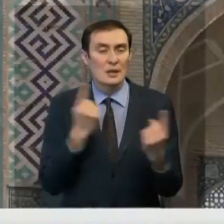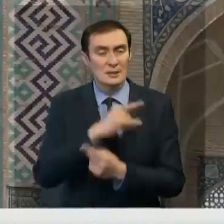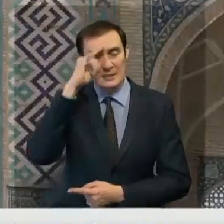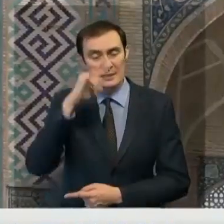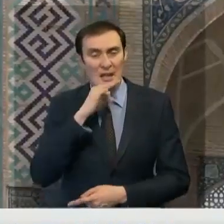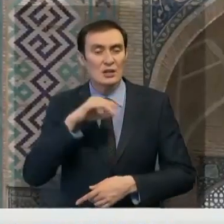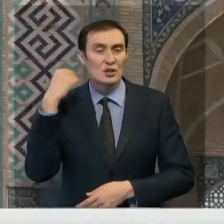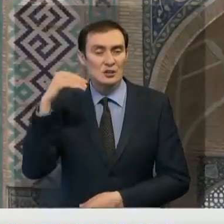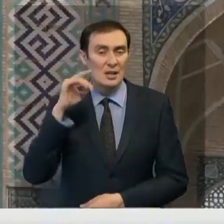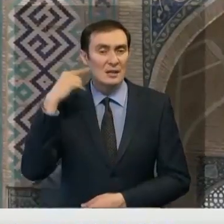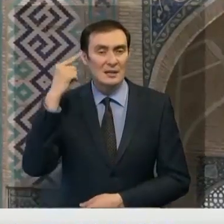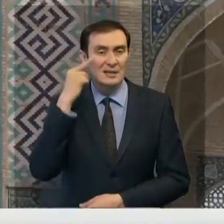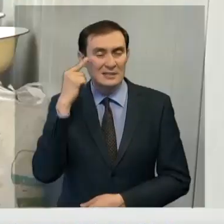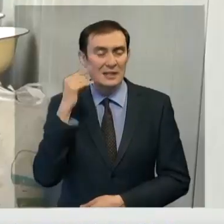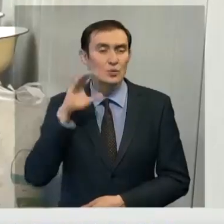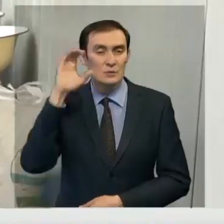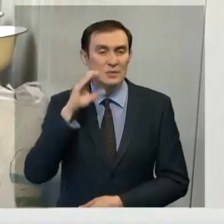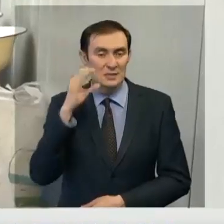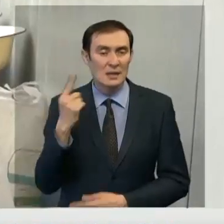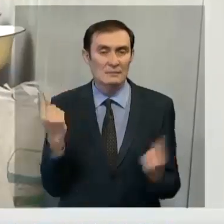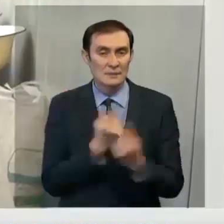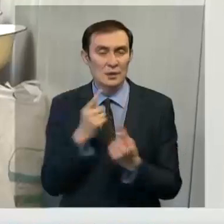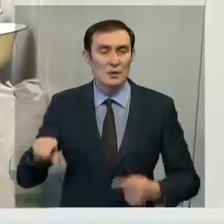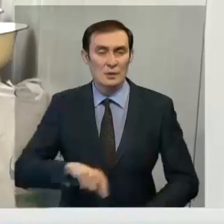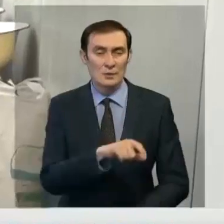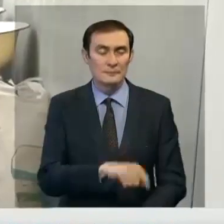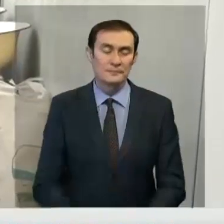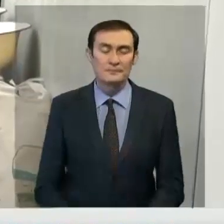Казахстан, Таджикистан, Кыргызстан и Узбекистан.